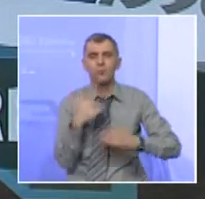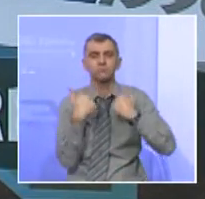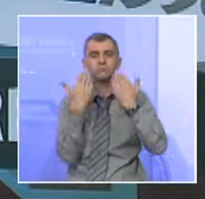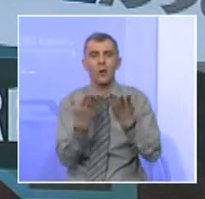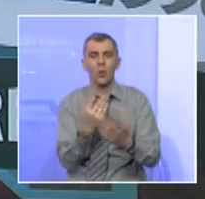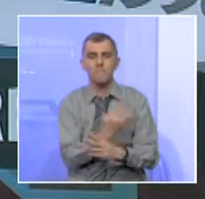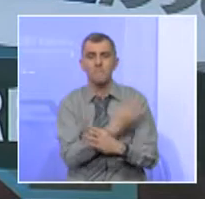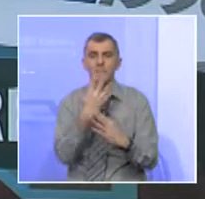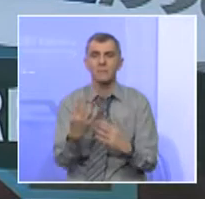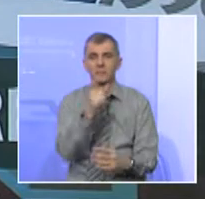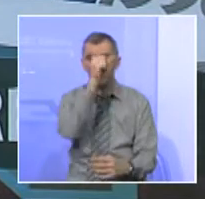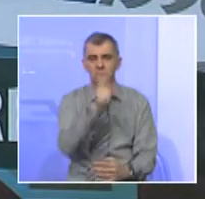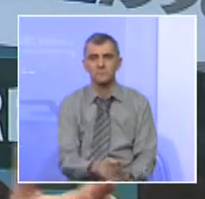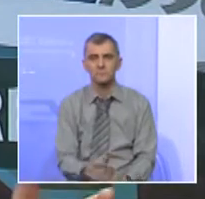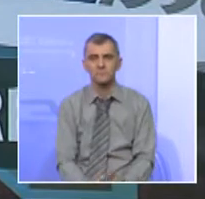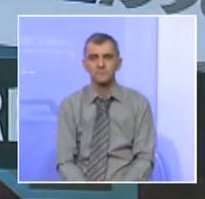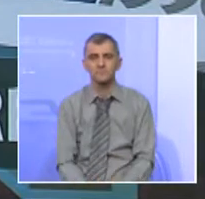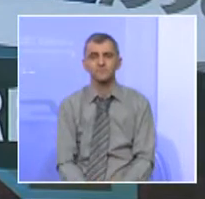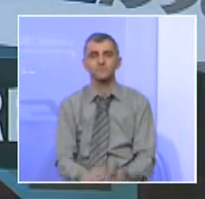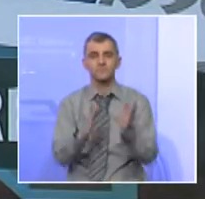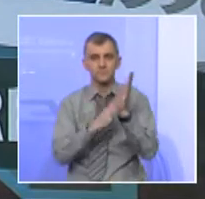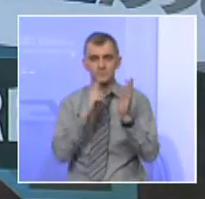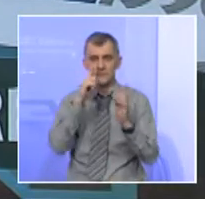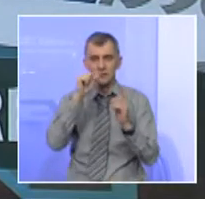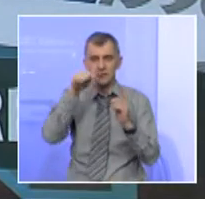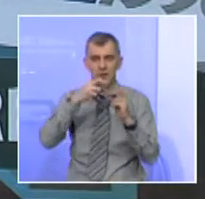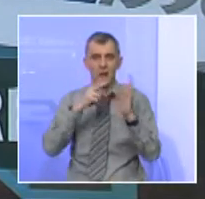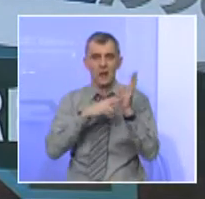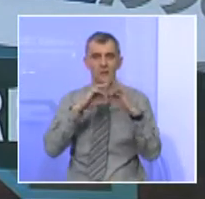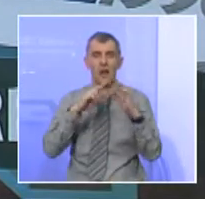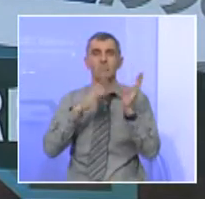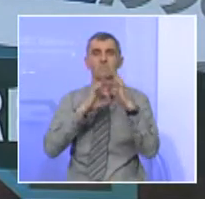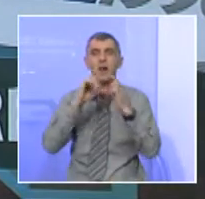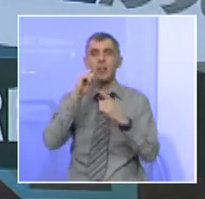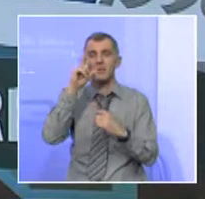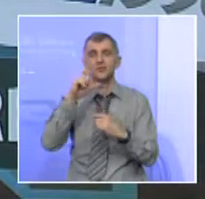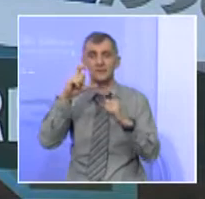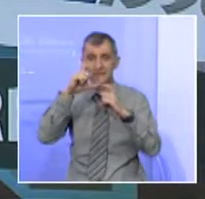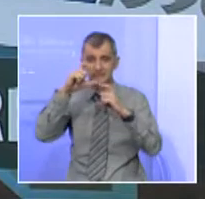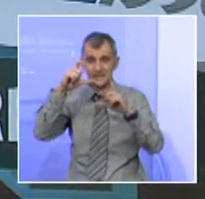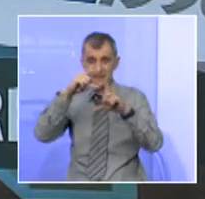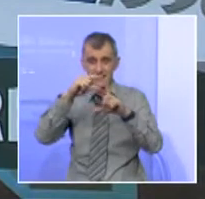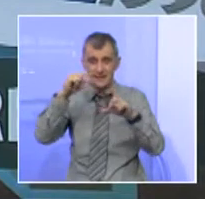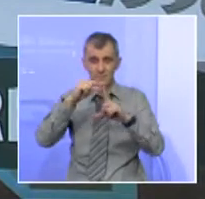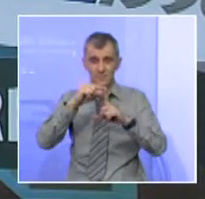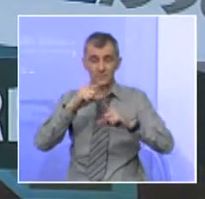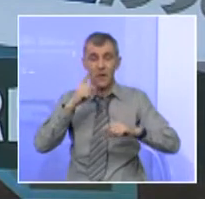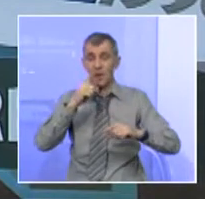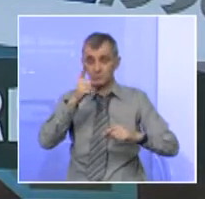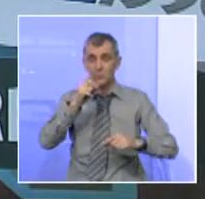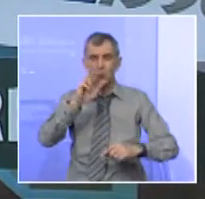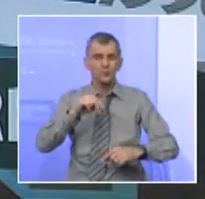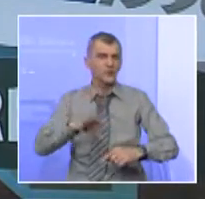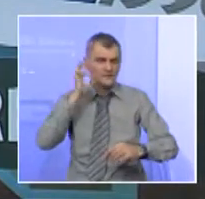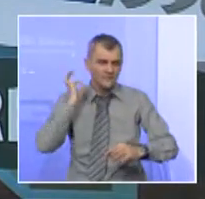mandatara. Predsjedavajuća Mirjana Malić, koja je iz SDP-a, je od tada, od izglasavanja nepovjerenja, mogla